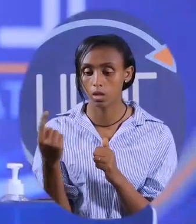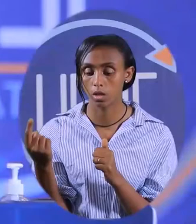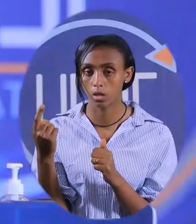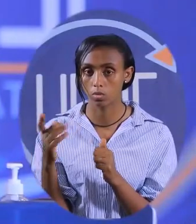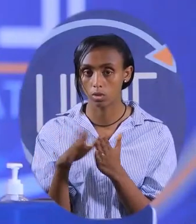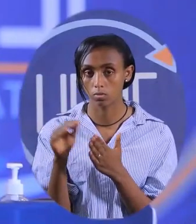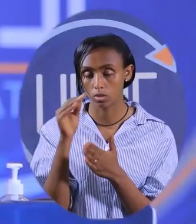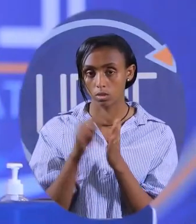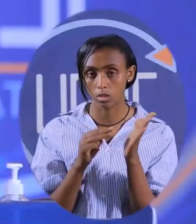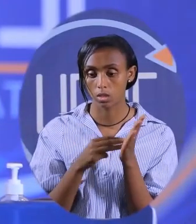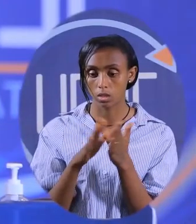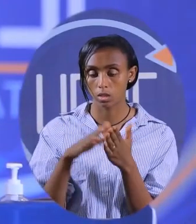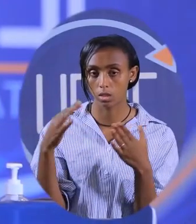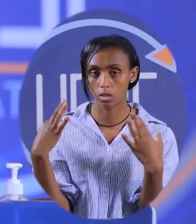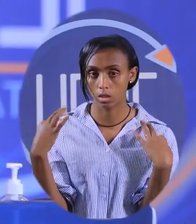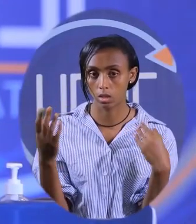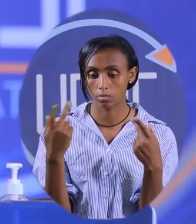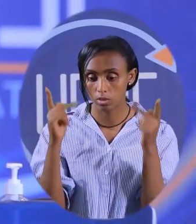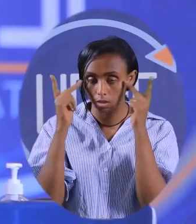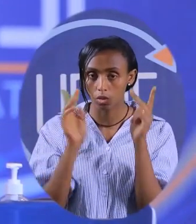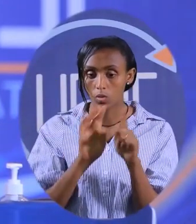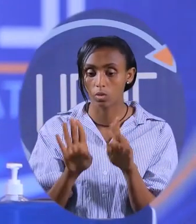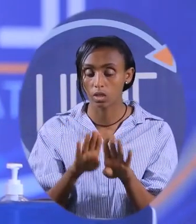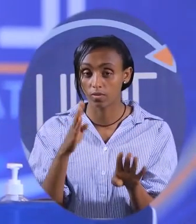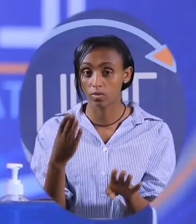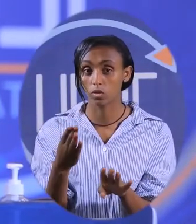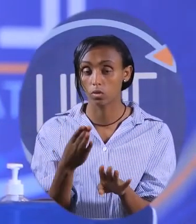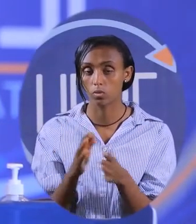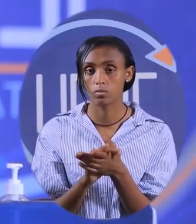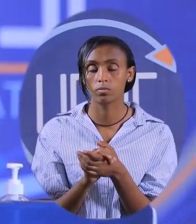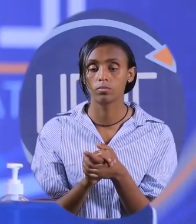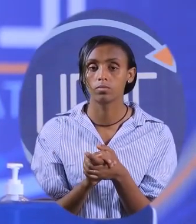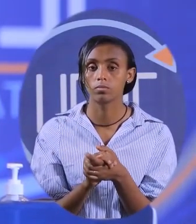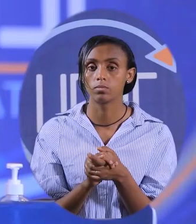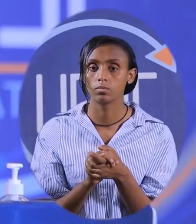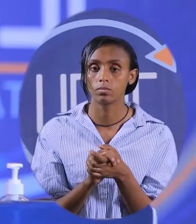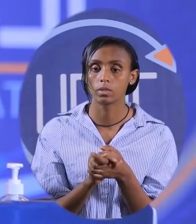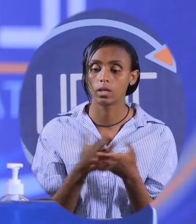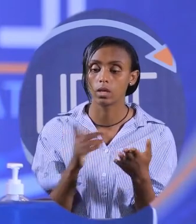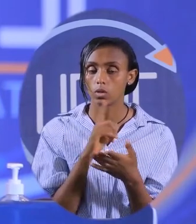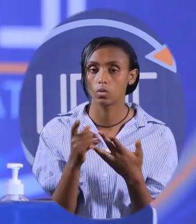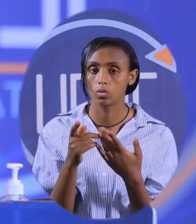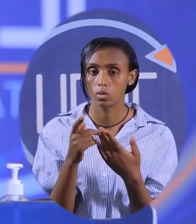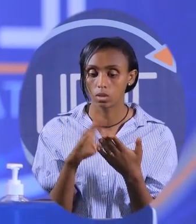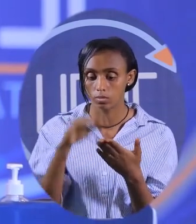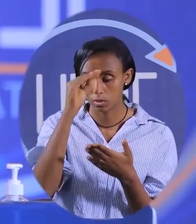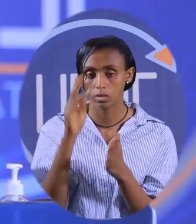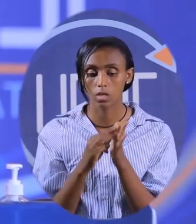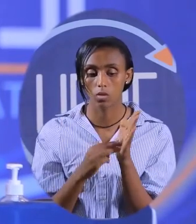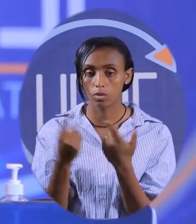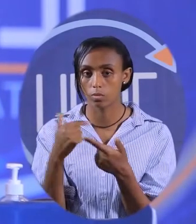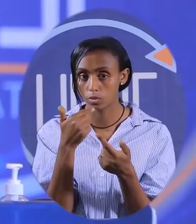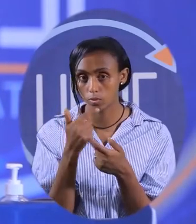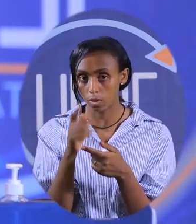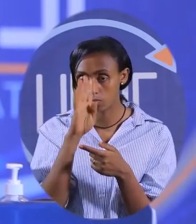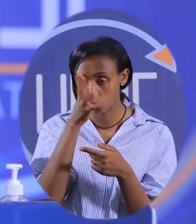እስካሁን የተከፈተው? ጤና ሚኒስቴር ወይ ግብርና ሚኒስቴር ጠይቆ ነው ክፈቱልኝ ብሎ ነው የተከፈተው? ከየት ነው ካሪኩለሞቹ የመጡት የሚለው